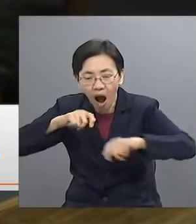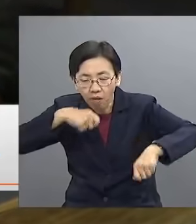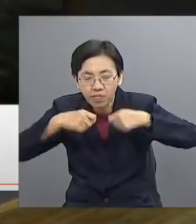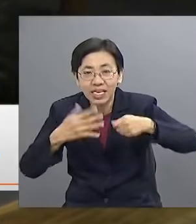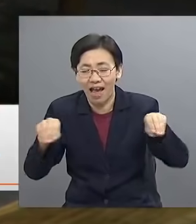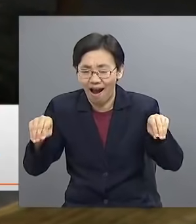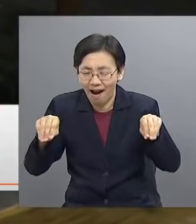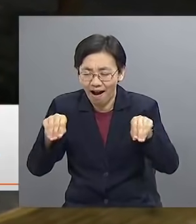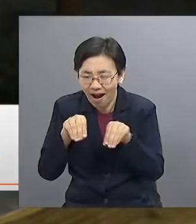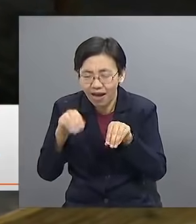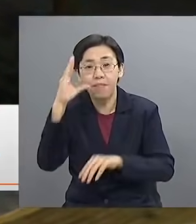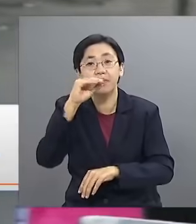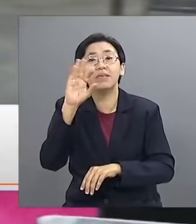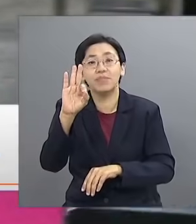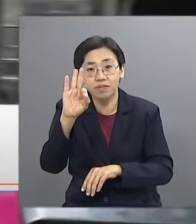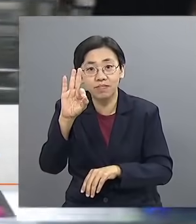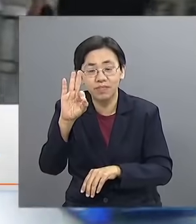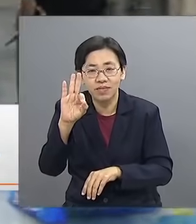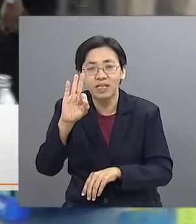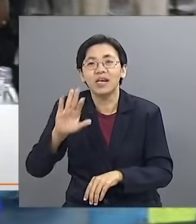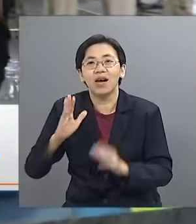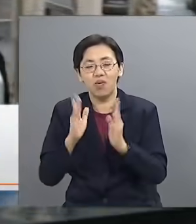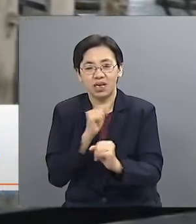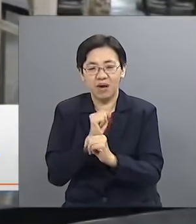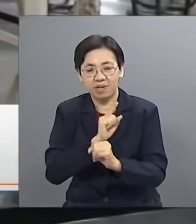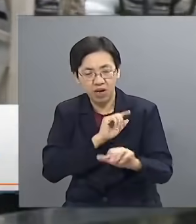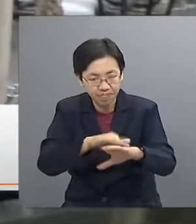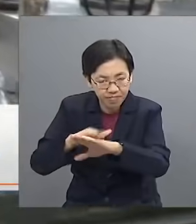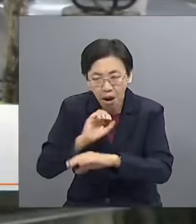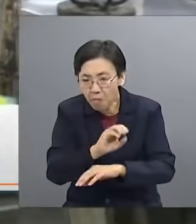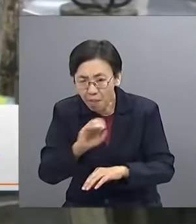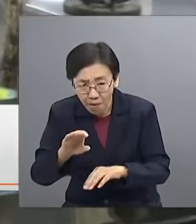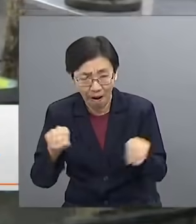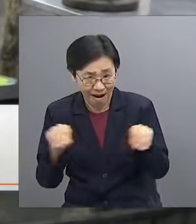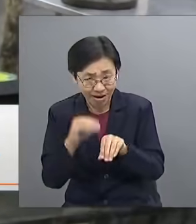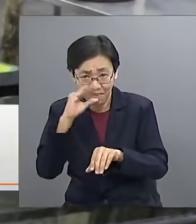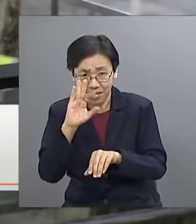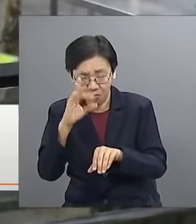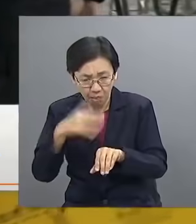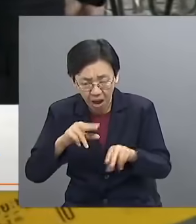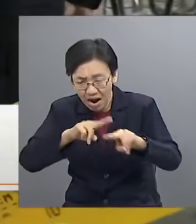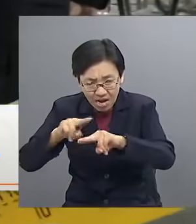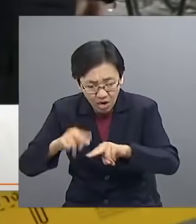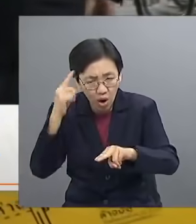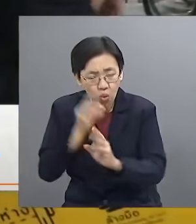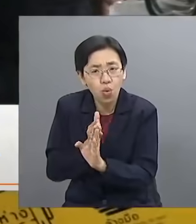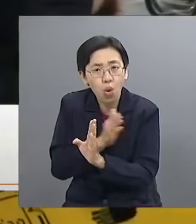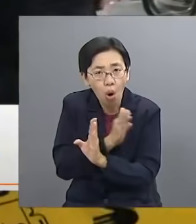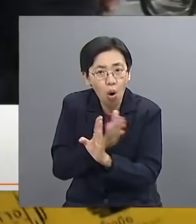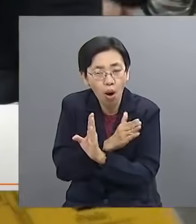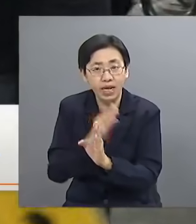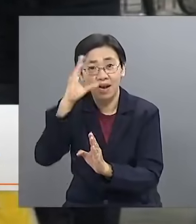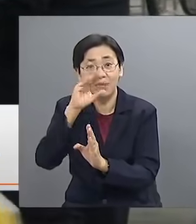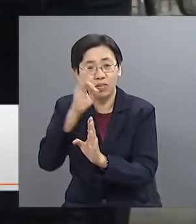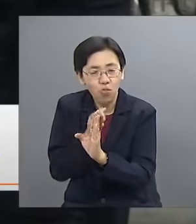ง3 ทุ่มเนี่ยทางร้านก็ได้ให้พนักงานเนี่ยไปแจ้งกับลูกค้าที่นั่งรับประทานอาหารให้ทราบก่อน3 ทุ่มนะคะซึ่งลูกค้าก็